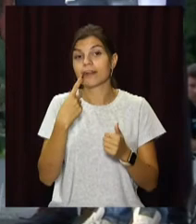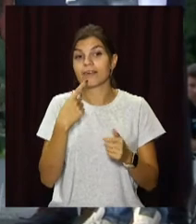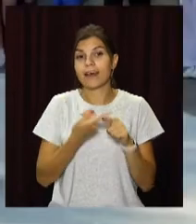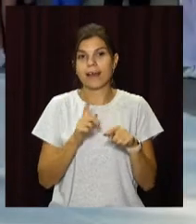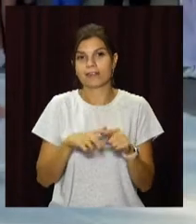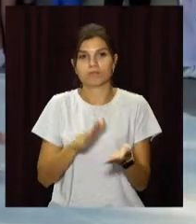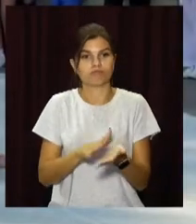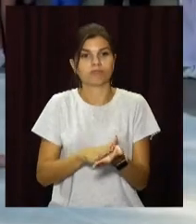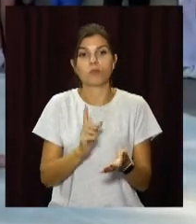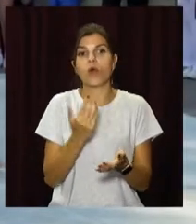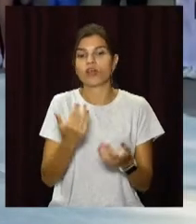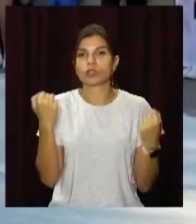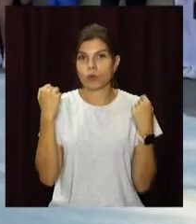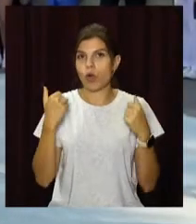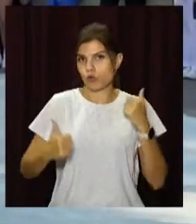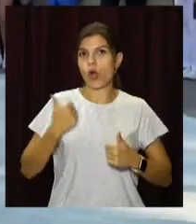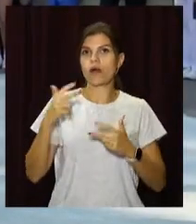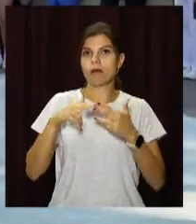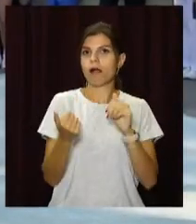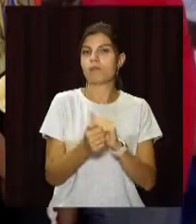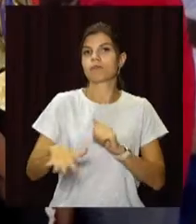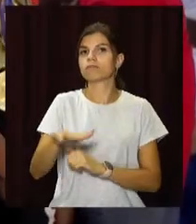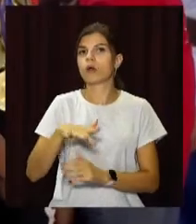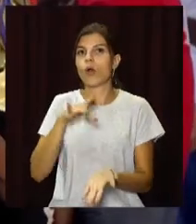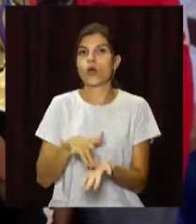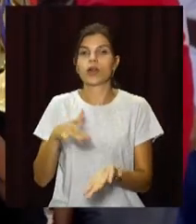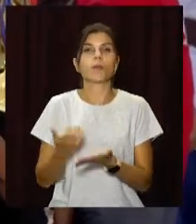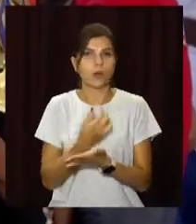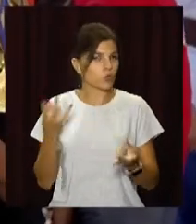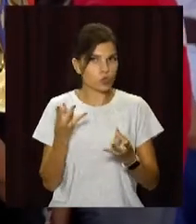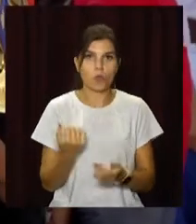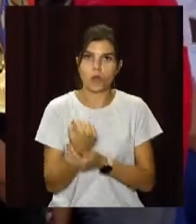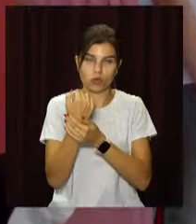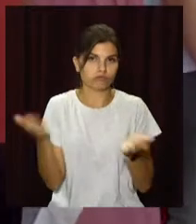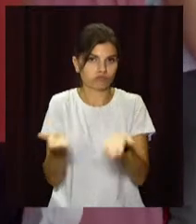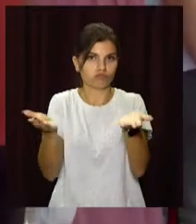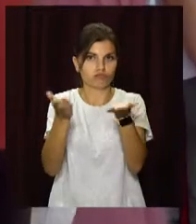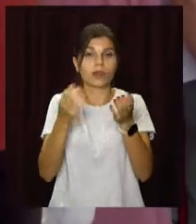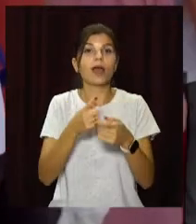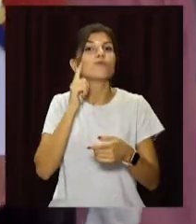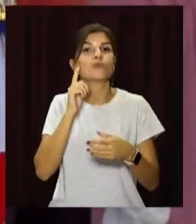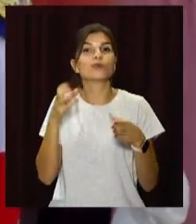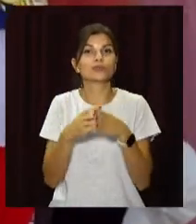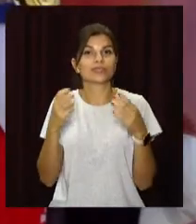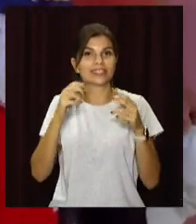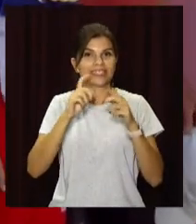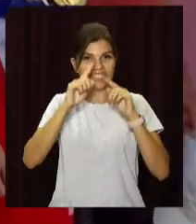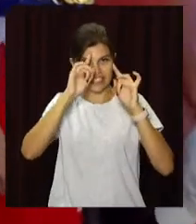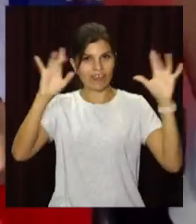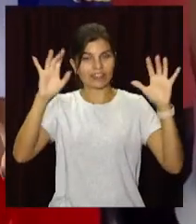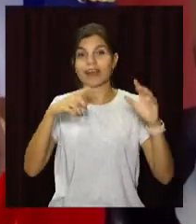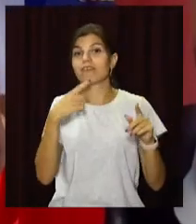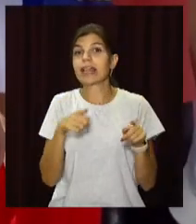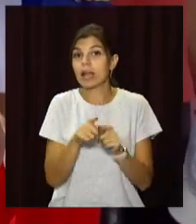знакова подія, адже їхні спортсмени – гордість Кам'янського, а тому їх треба максимально підтримувати. Водночас юні спортивні зірки зізнаються,